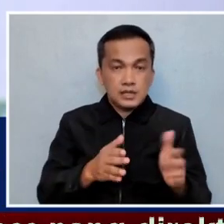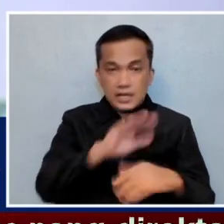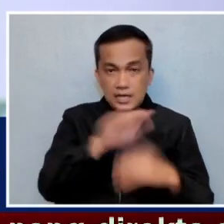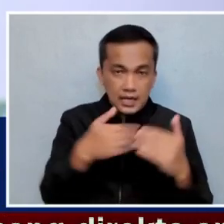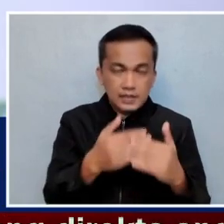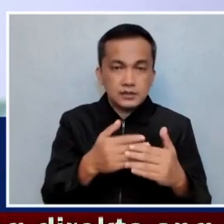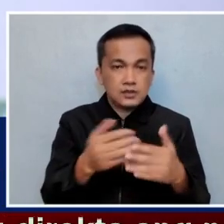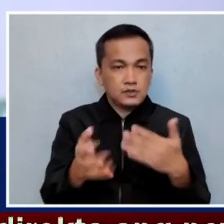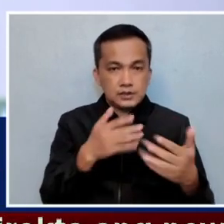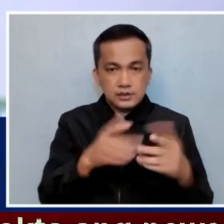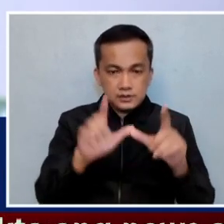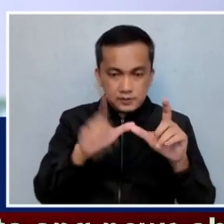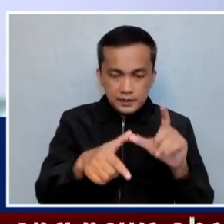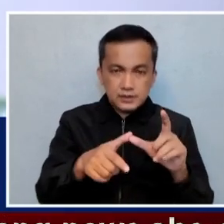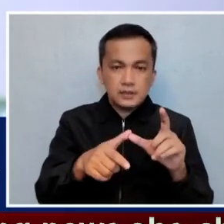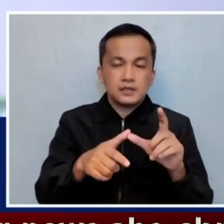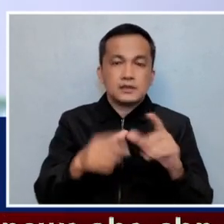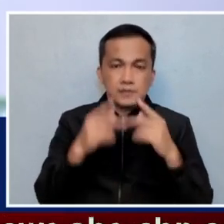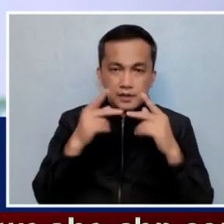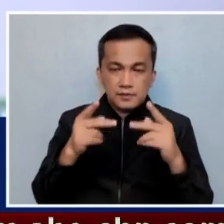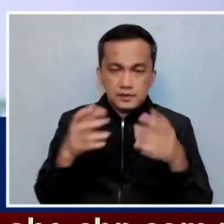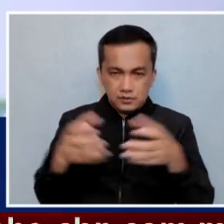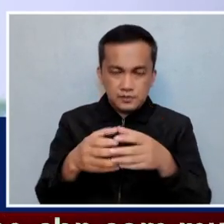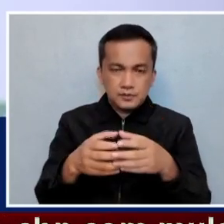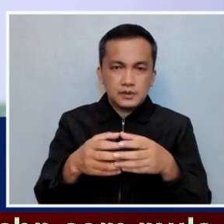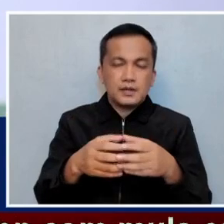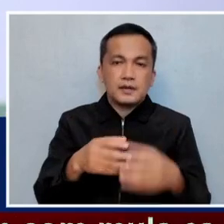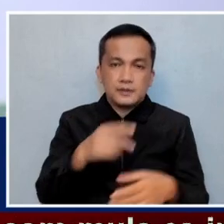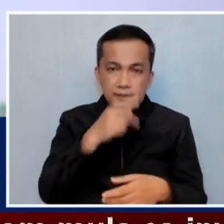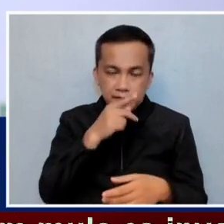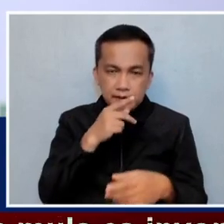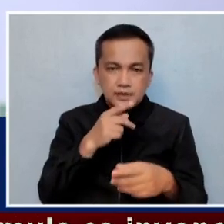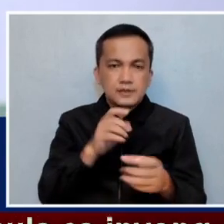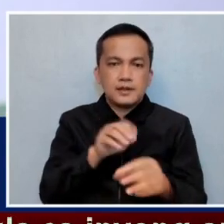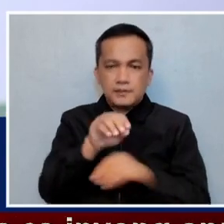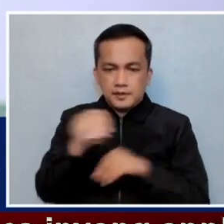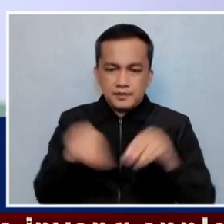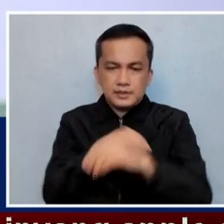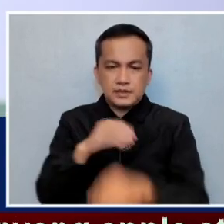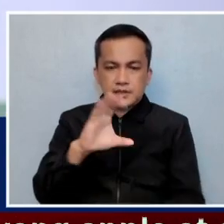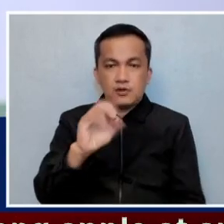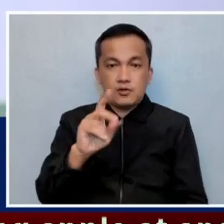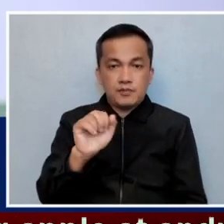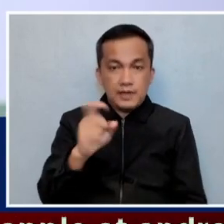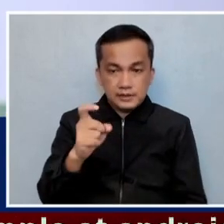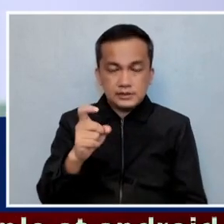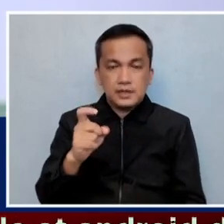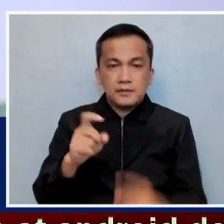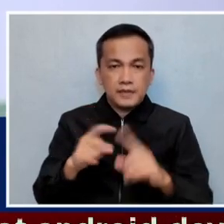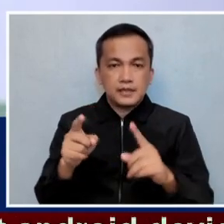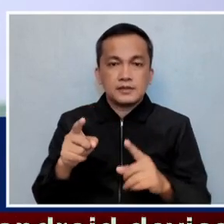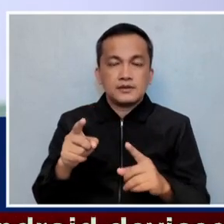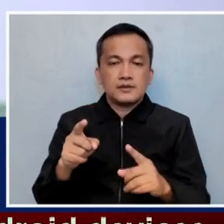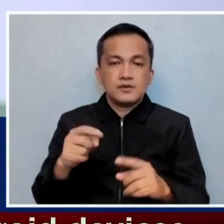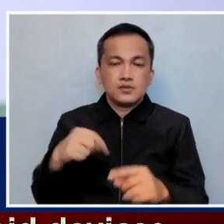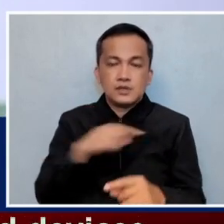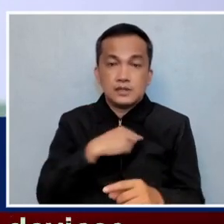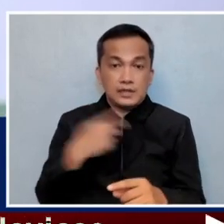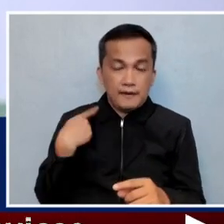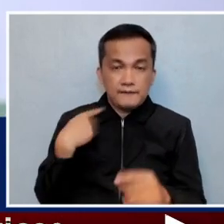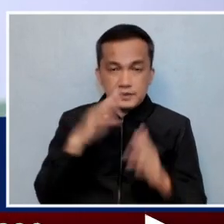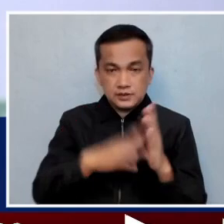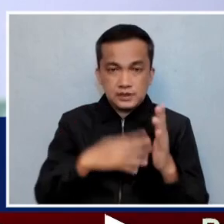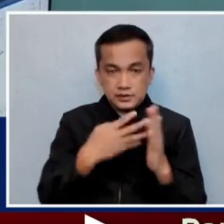local government units na vaccine, papalitan po ng COVAX facility. Yun nga lamang, meron po tayong scheduled dates